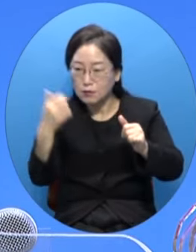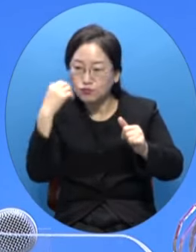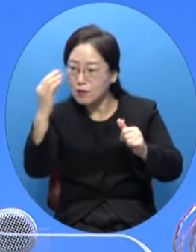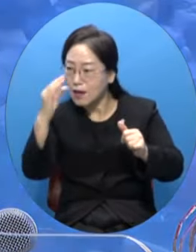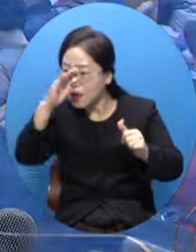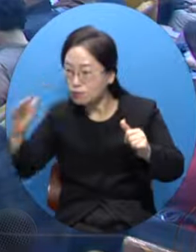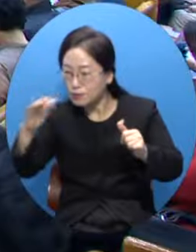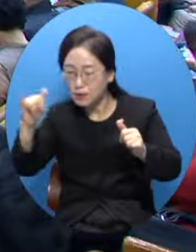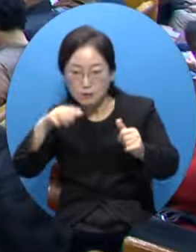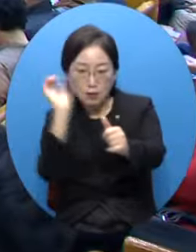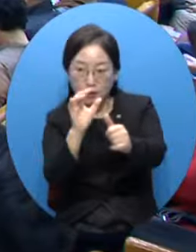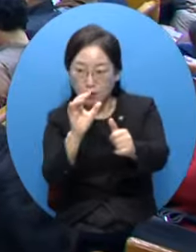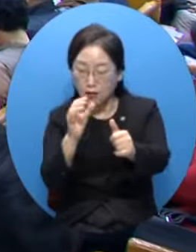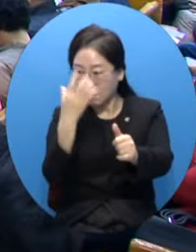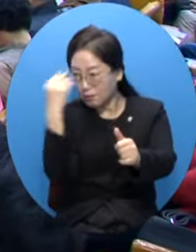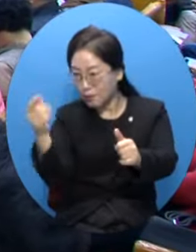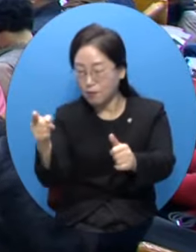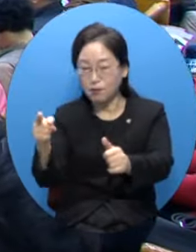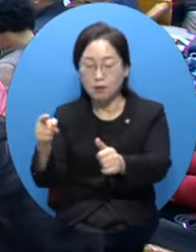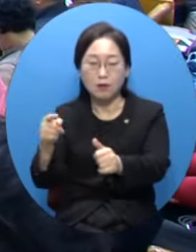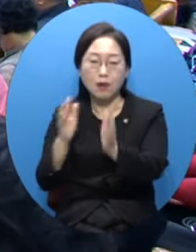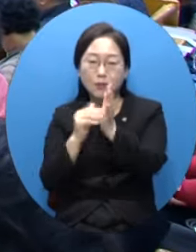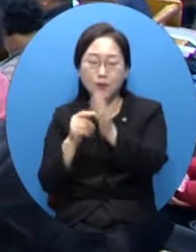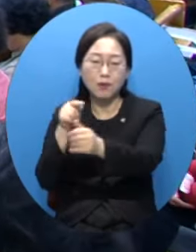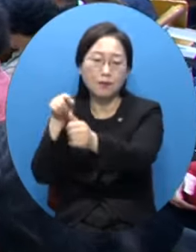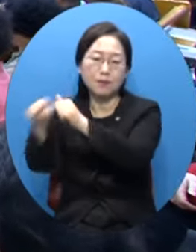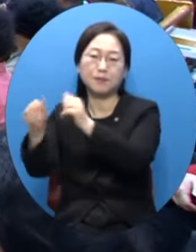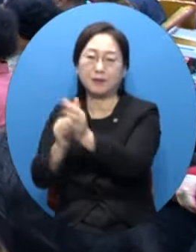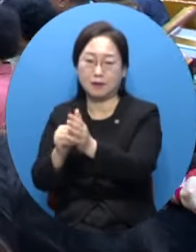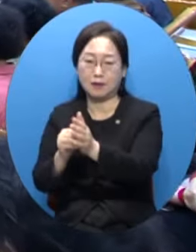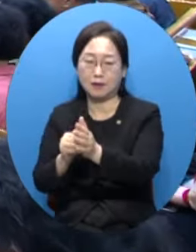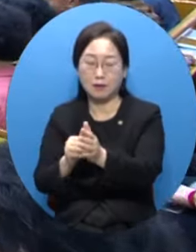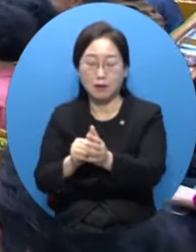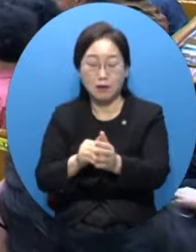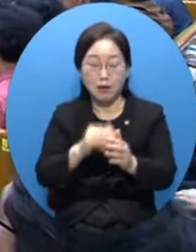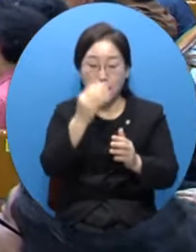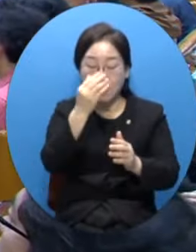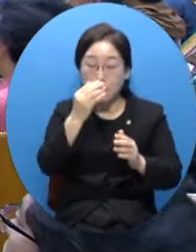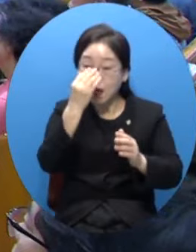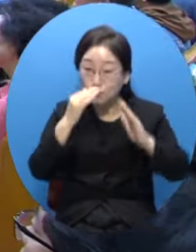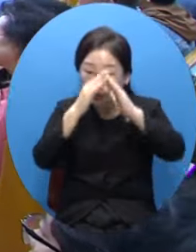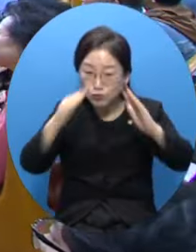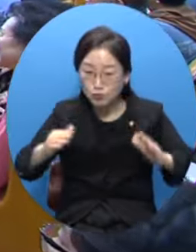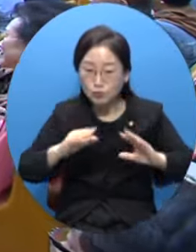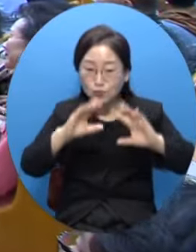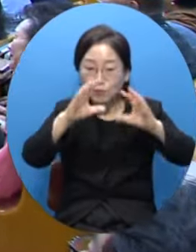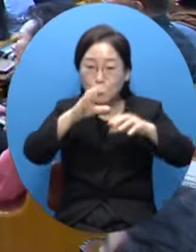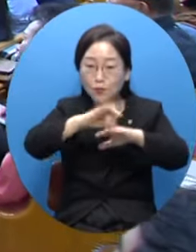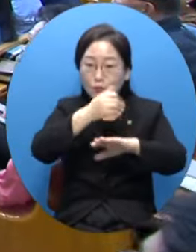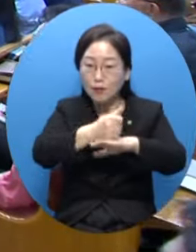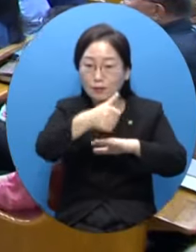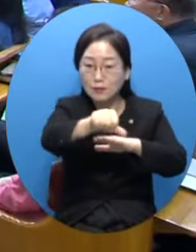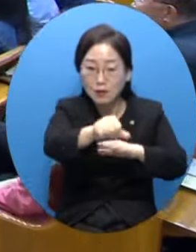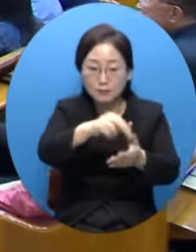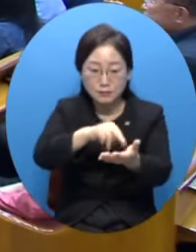죽였습니다. 그는 하루아침에 애굽의 왕자에서 살인자, 범죄자,